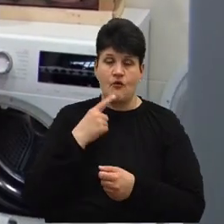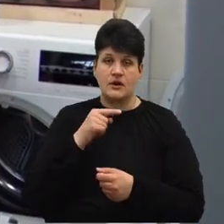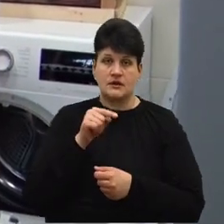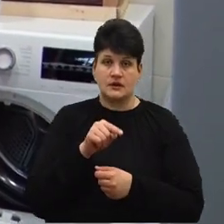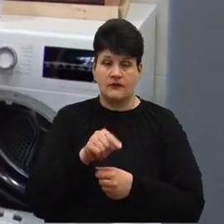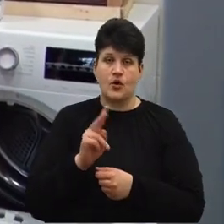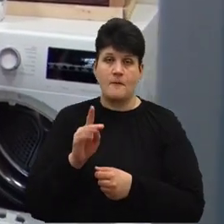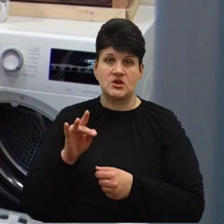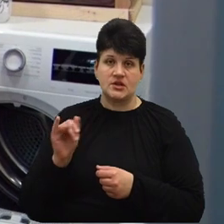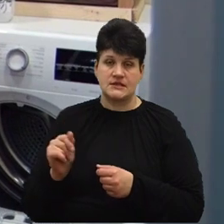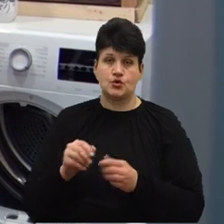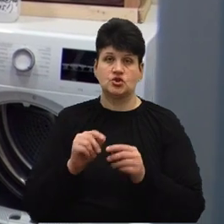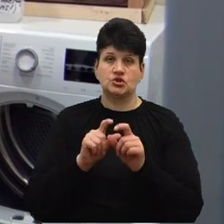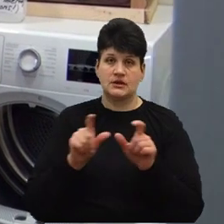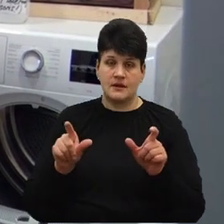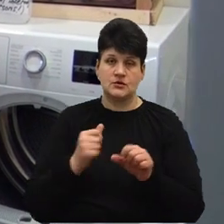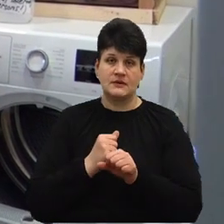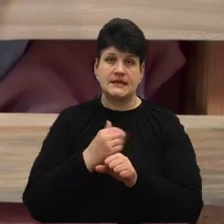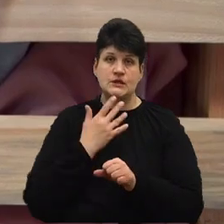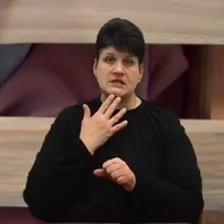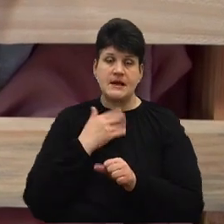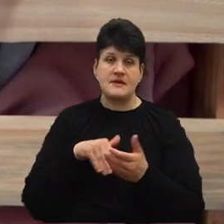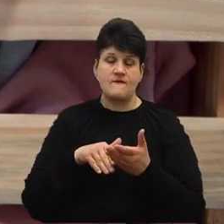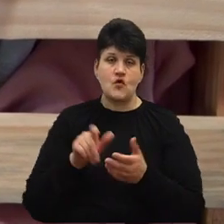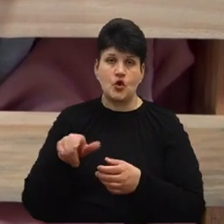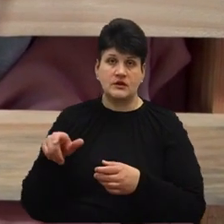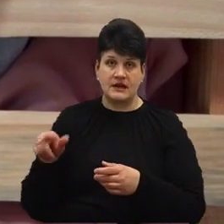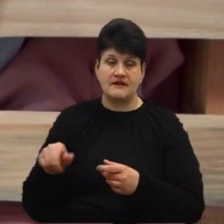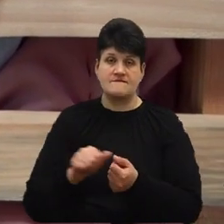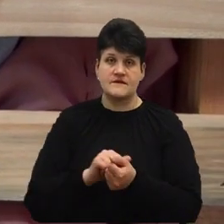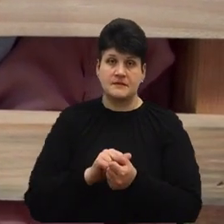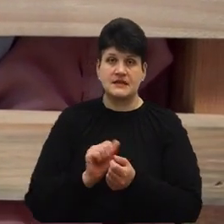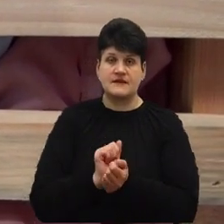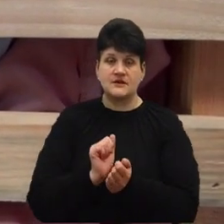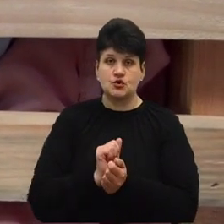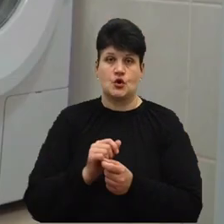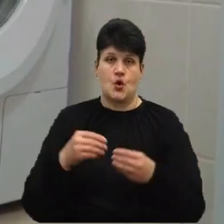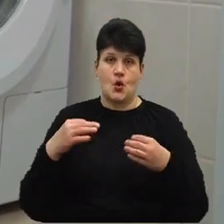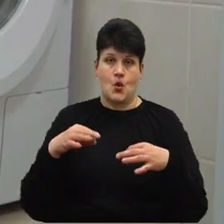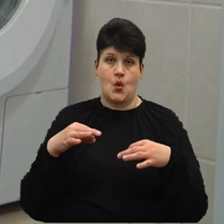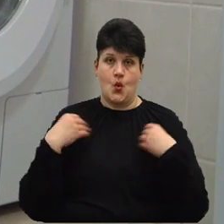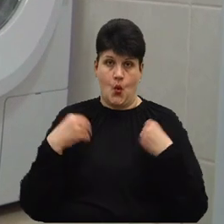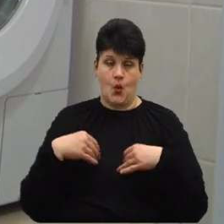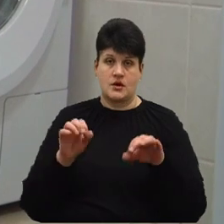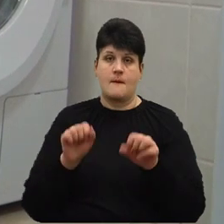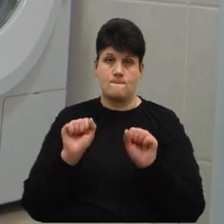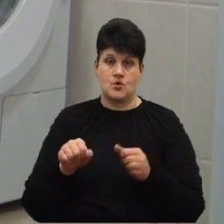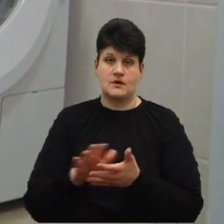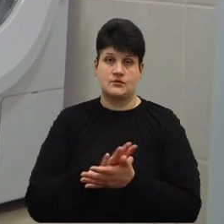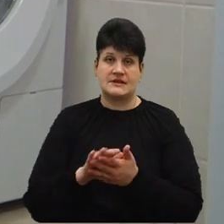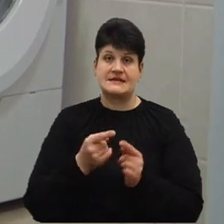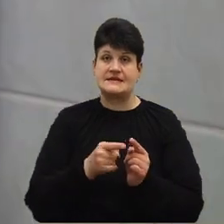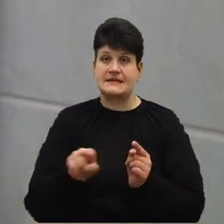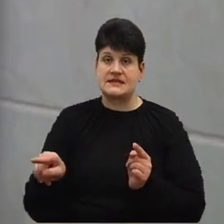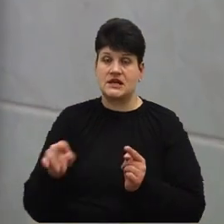Копичинецькому штабі обладнали іноземні волонтери. Випрати та висушити одяг тут можна безкоштовно. За цей час послугами пральні